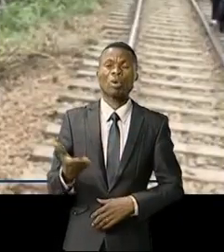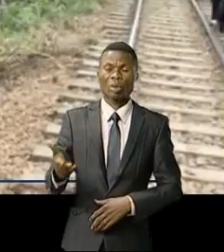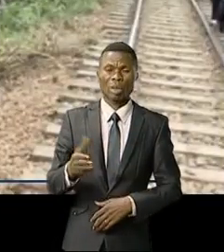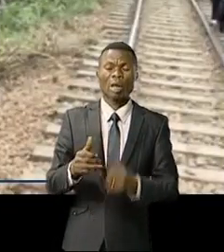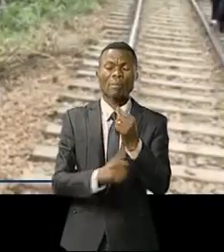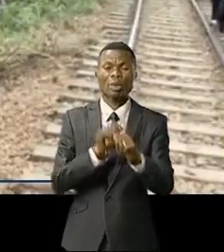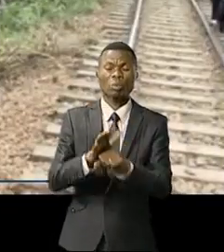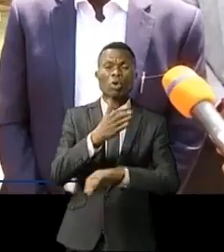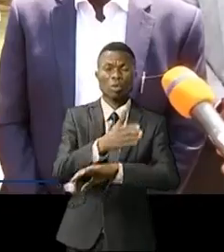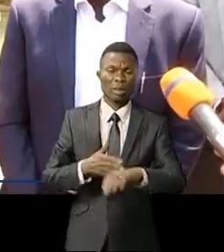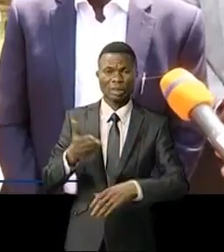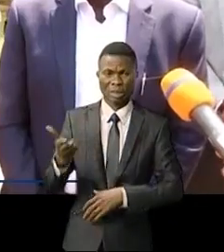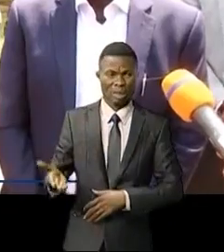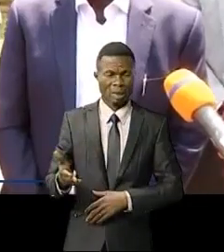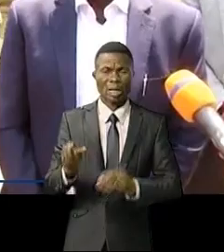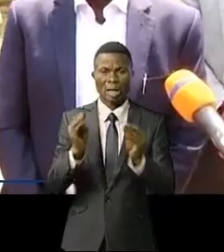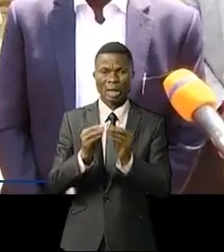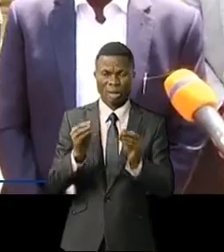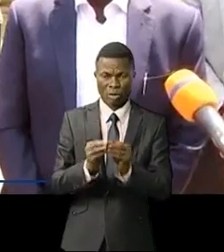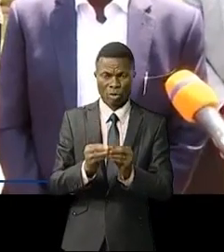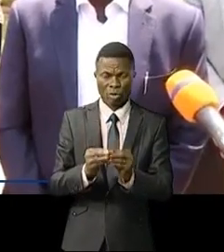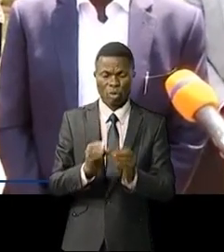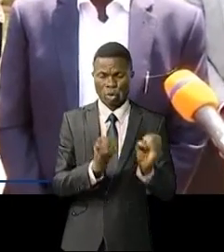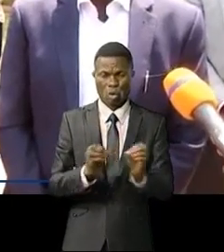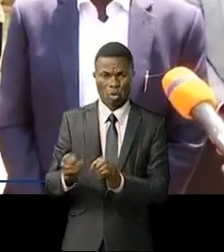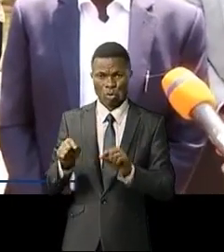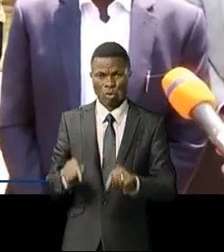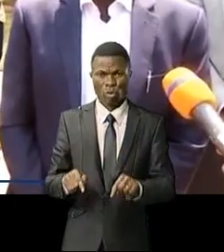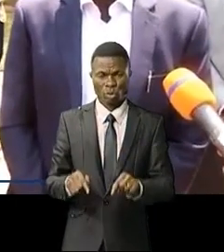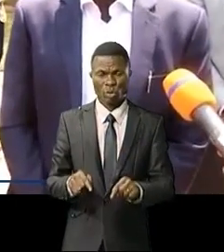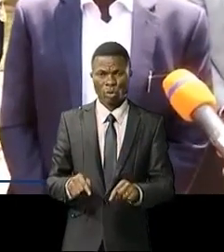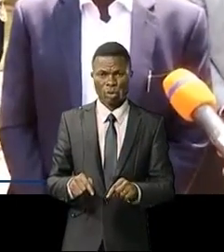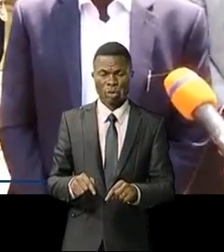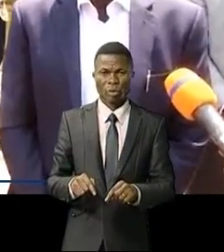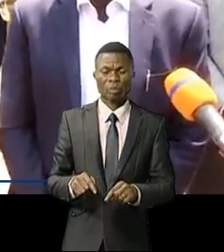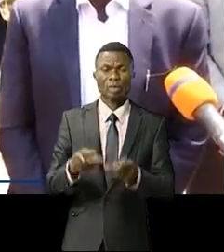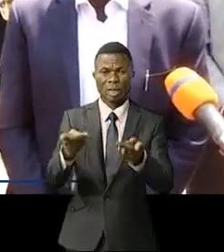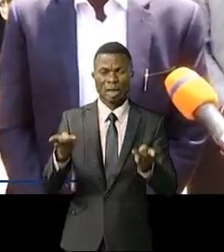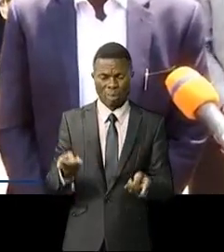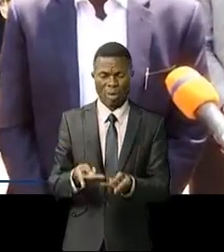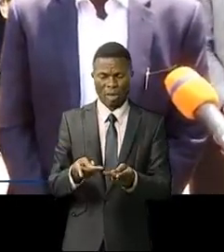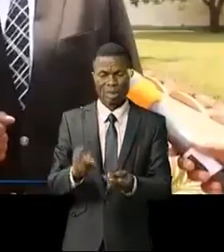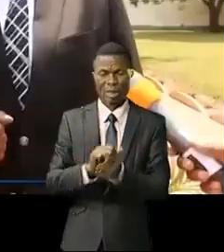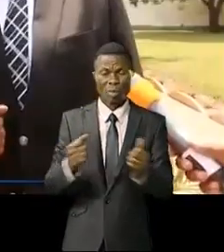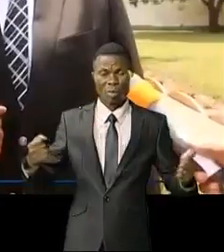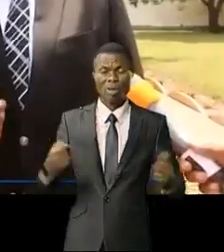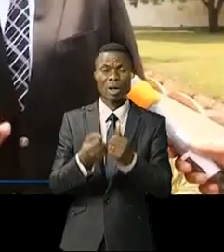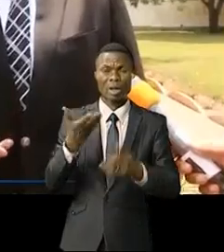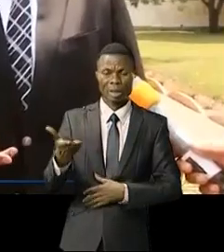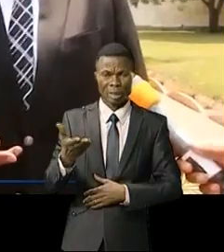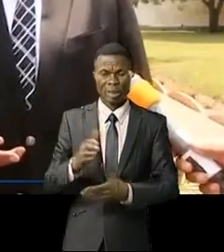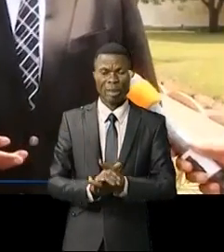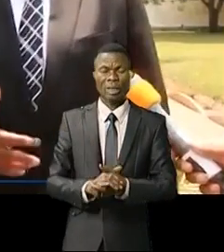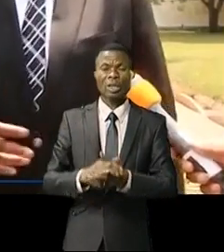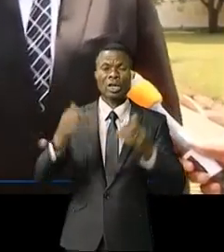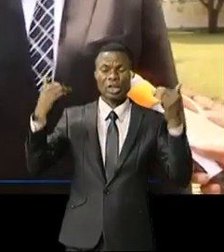il y a des blessés. Voilà la réunion que nous avons tenue sur demande de l'autorité provinciale. Le patron de la